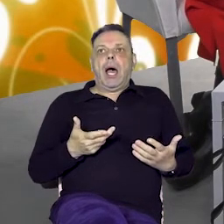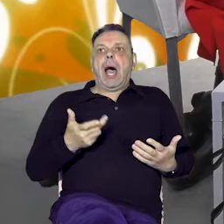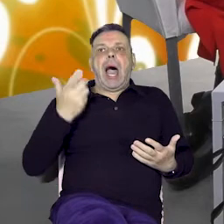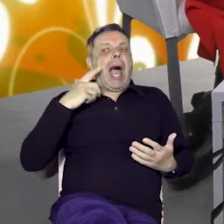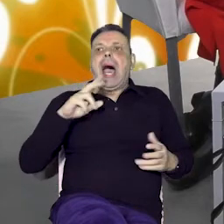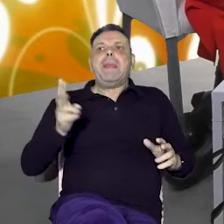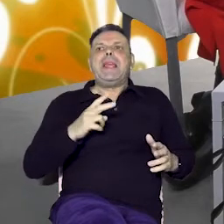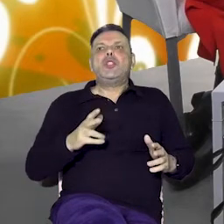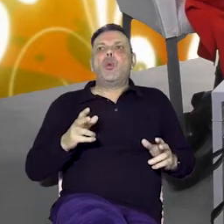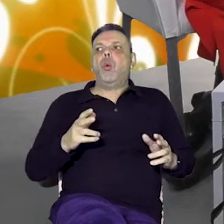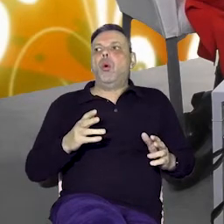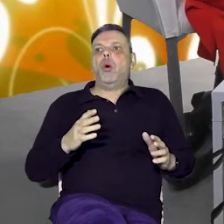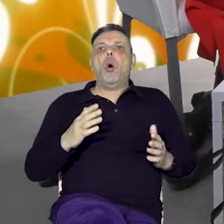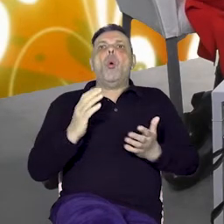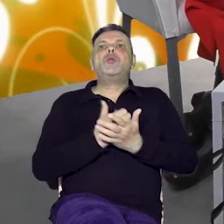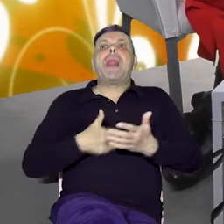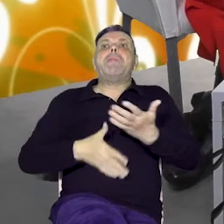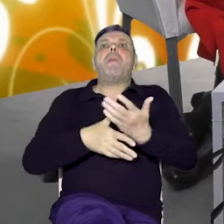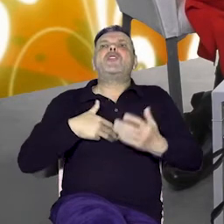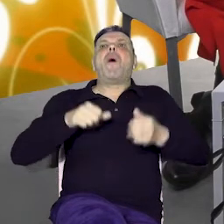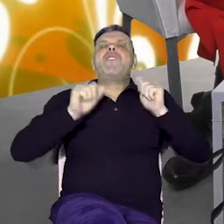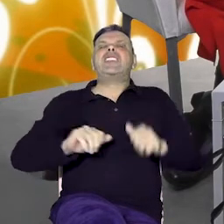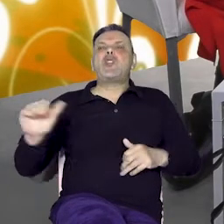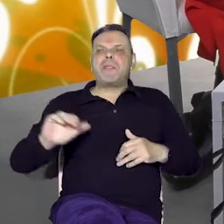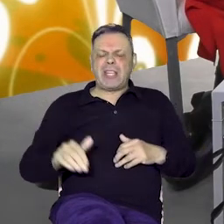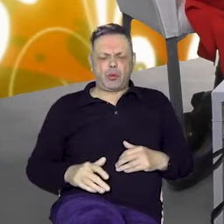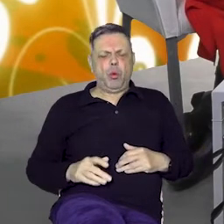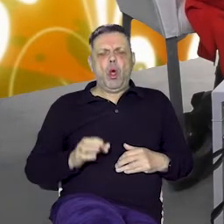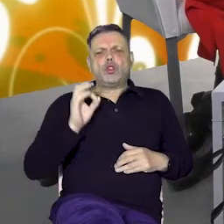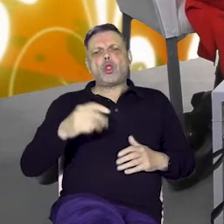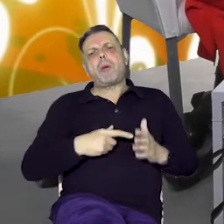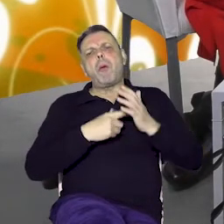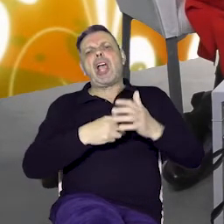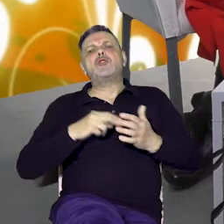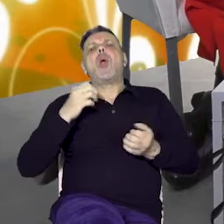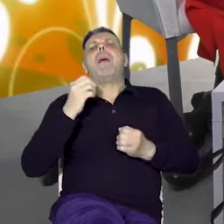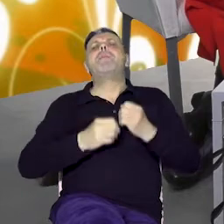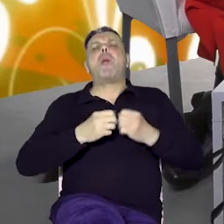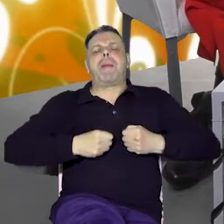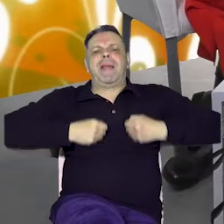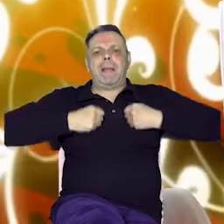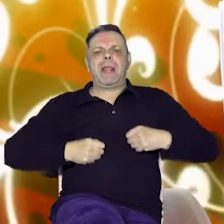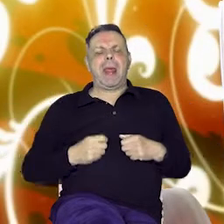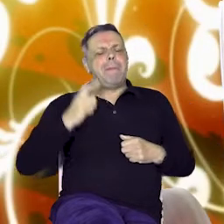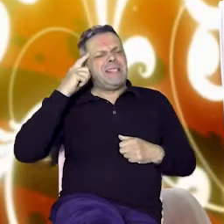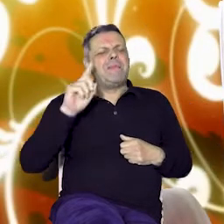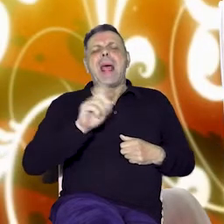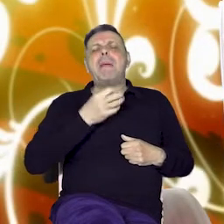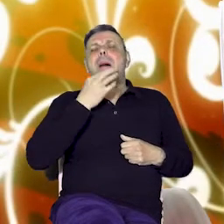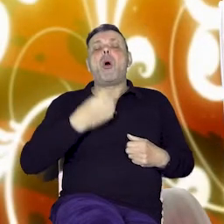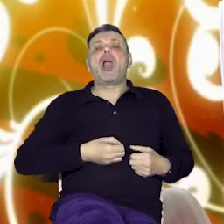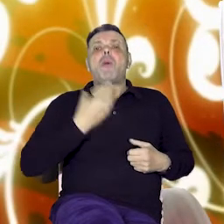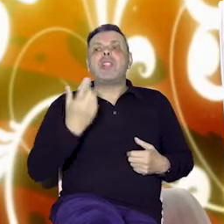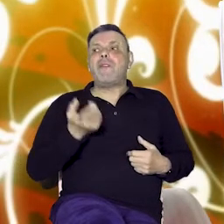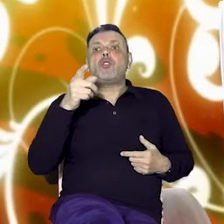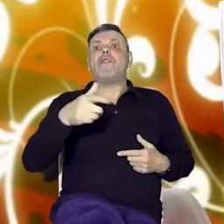uspjeli smanjiti tjelesnu težinu. Mislim da to jako lijepo ilustrira problem debljine. Jako ste mislim da nema bolje motivacije od ove